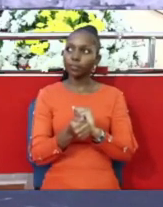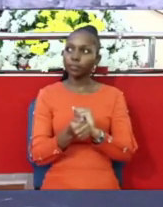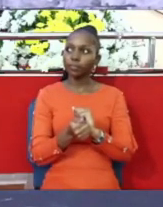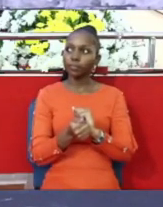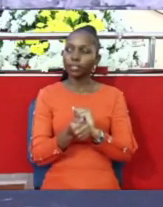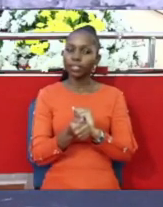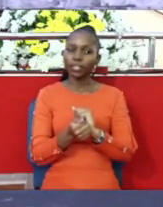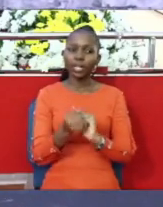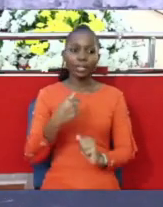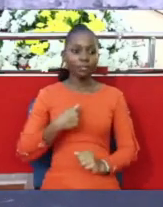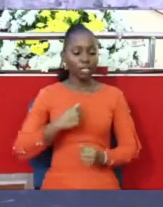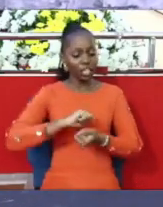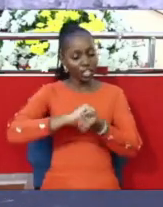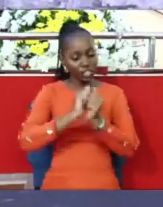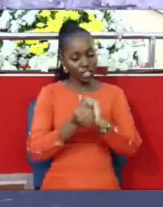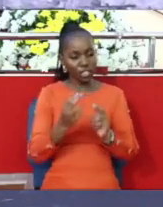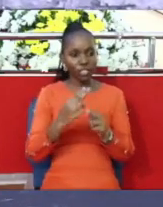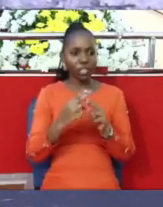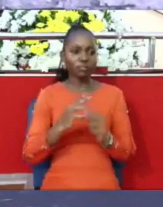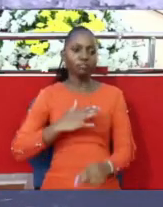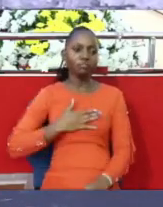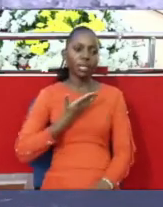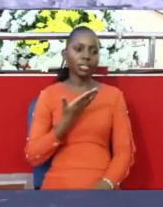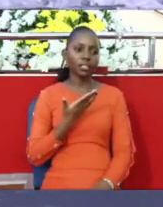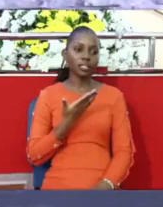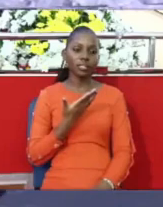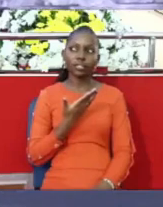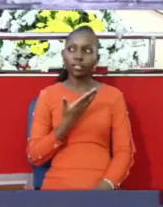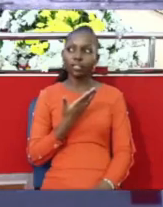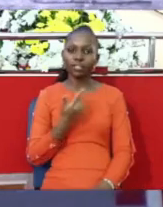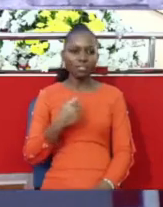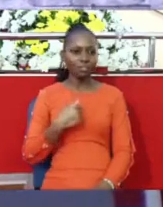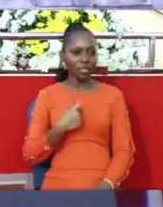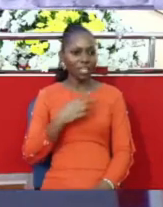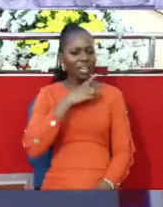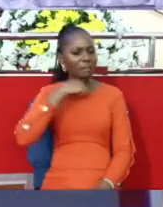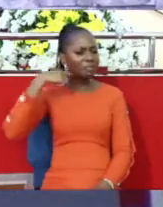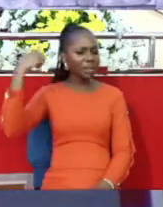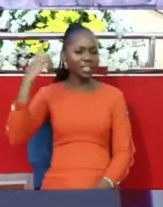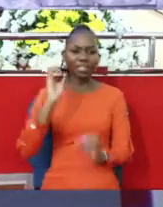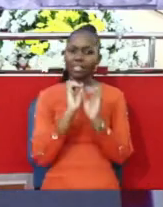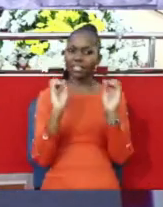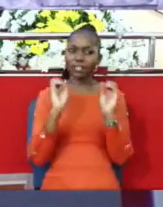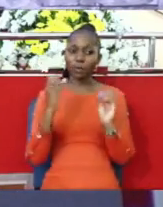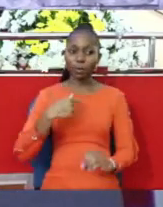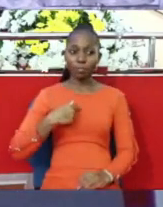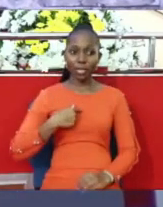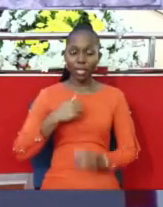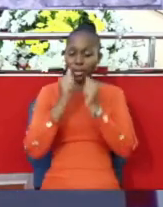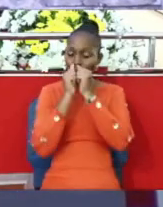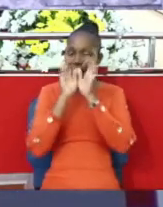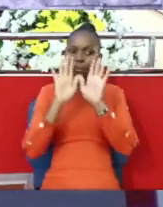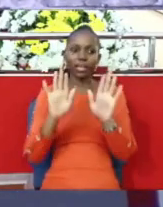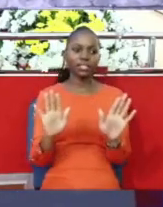I change myself. Na nijibadili ama nijibadilishe. Dile morage. Mimi si aliyewa. Mimi aliyebarikiwa.